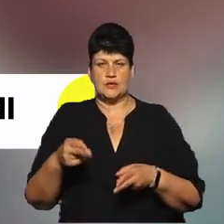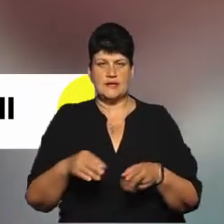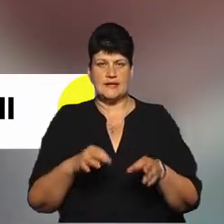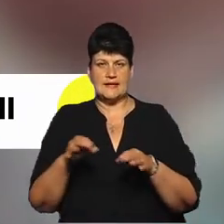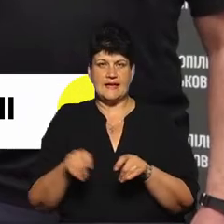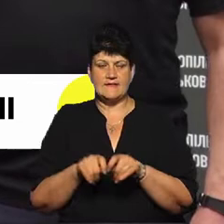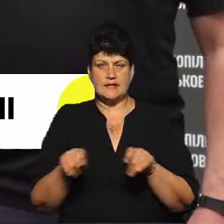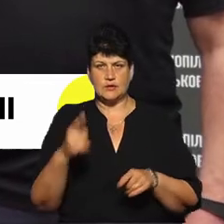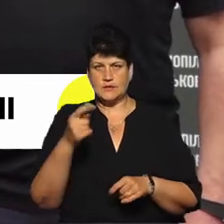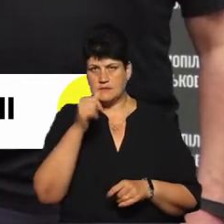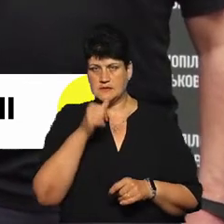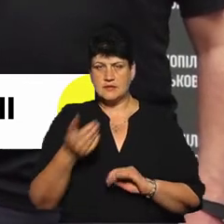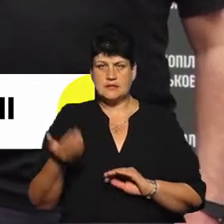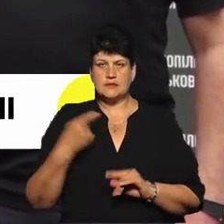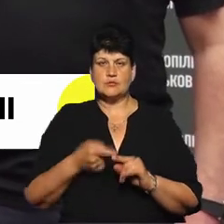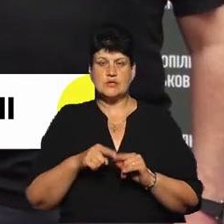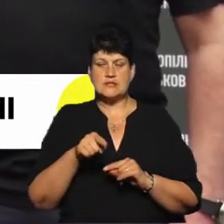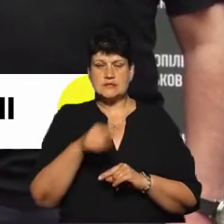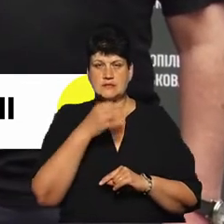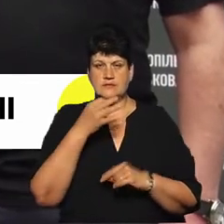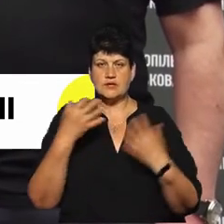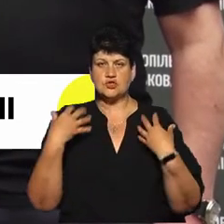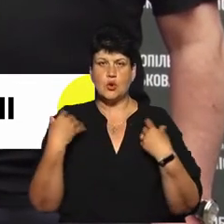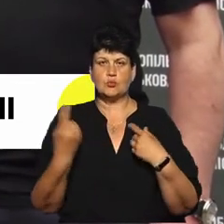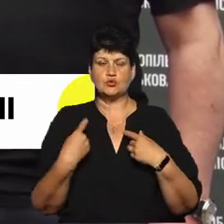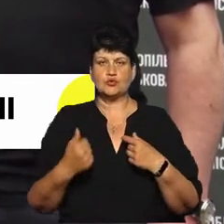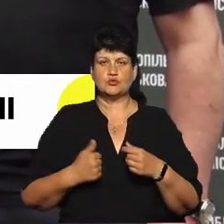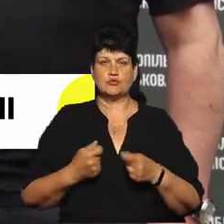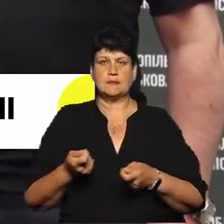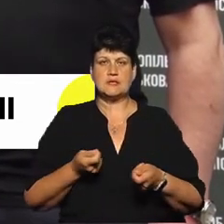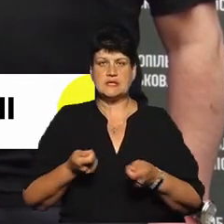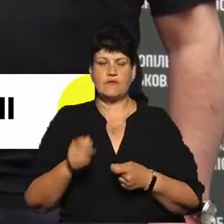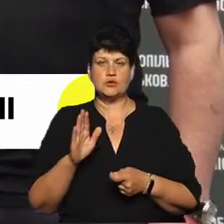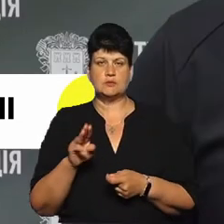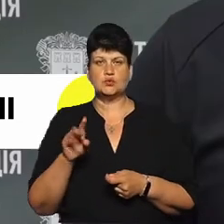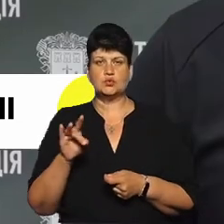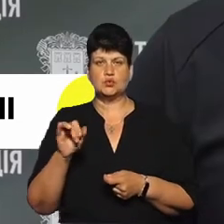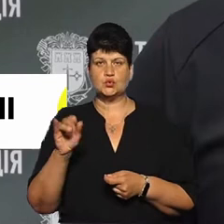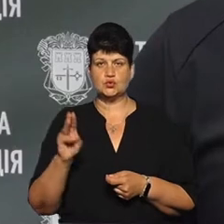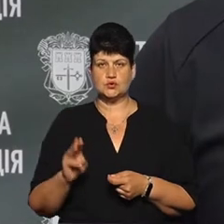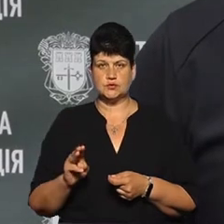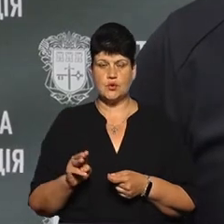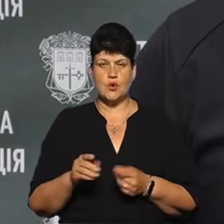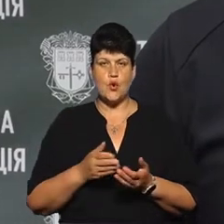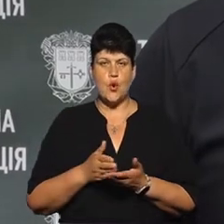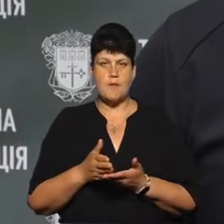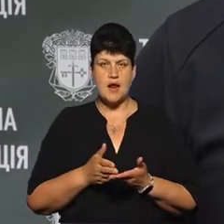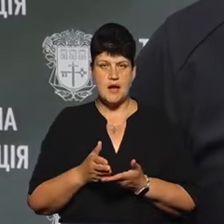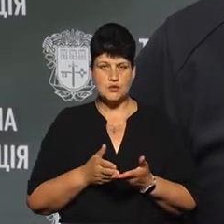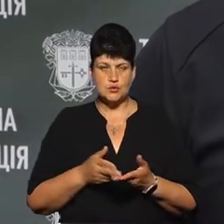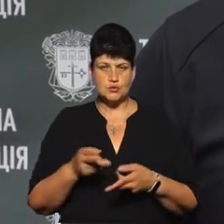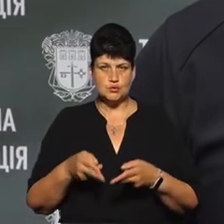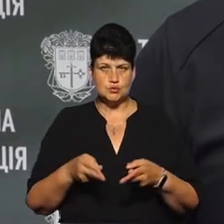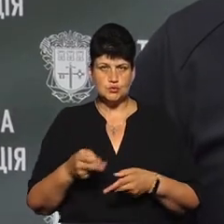відкрили місяць тому. Про це під час брифінгу повідомив начальник обласної військової адміністрації Володимир Труш. Операція пройшла